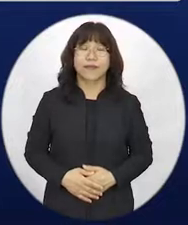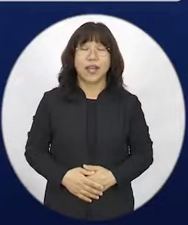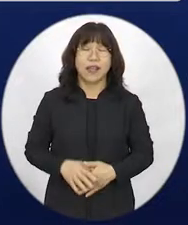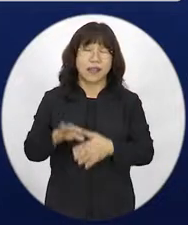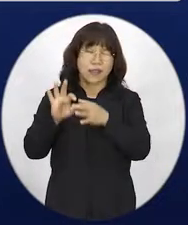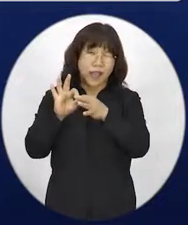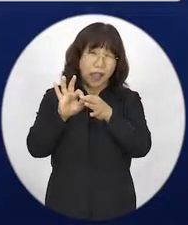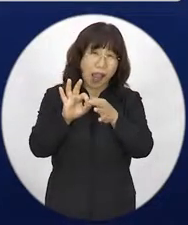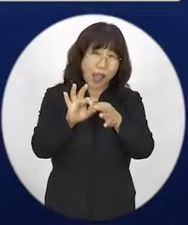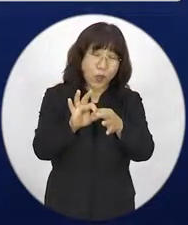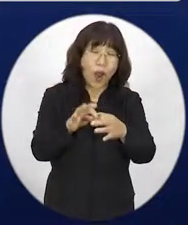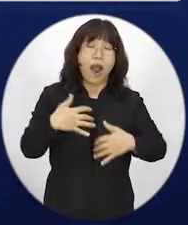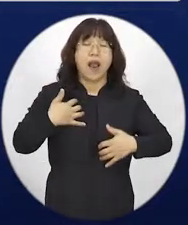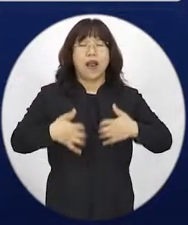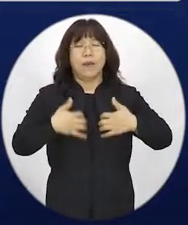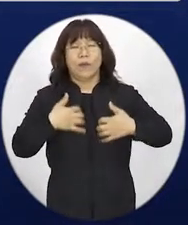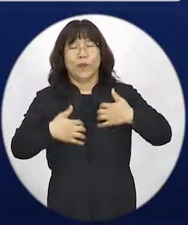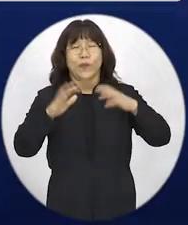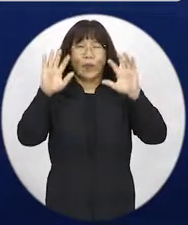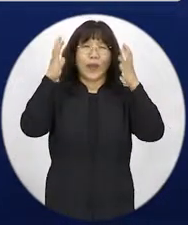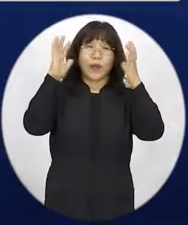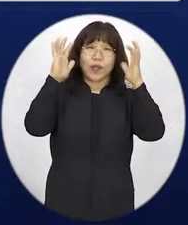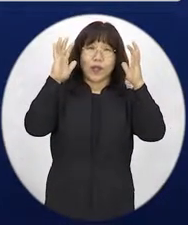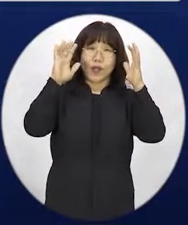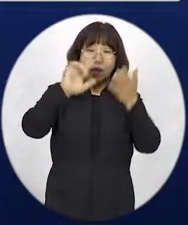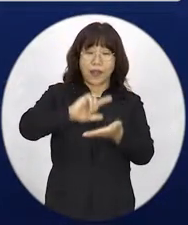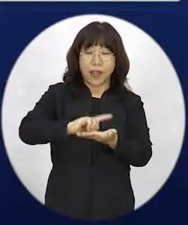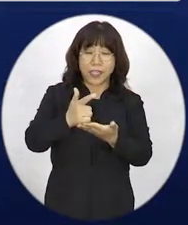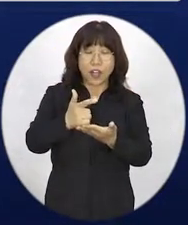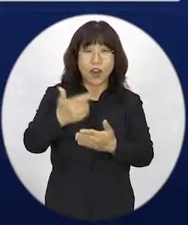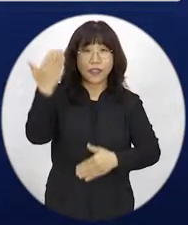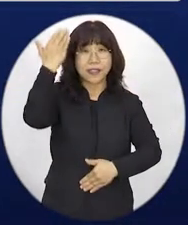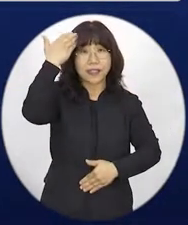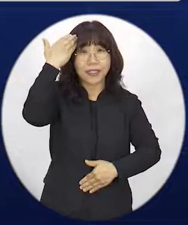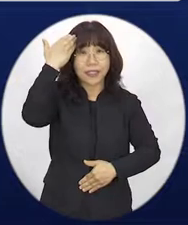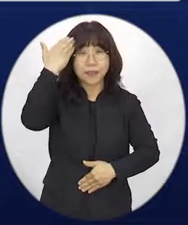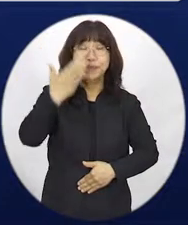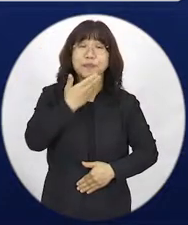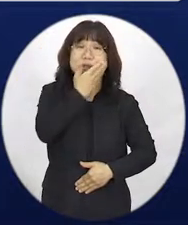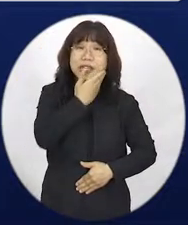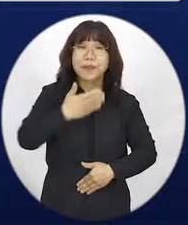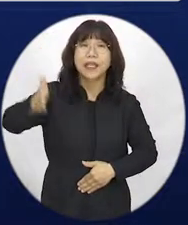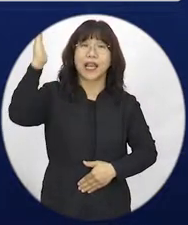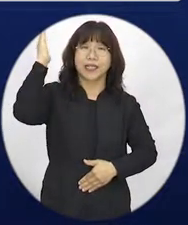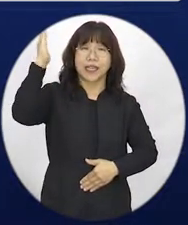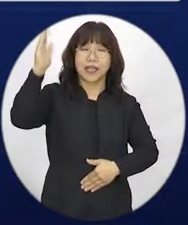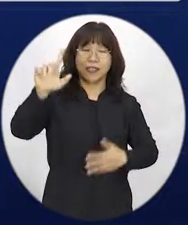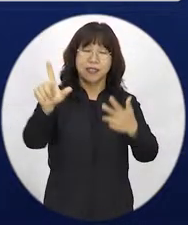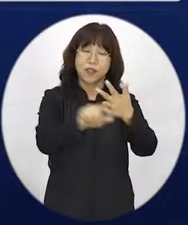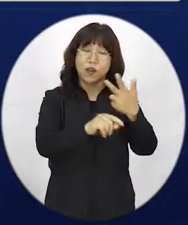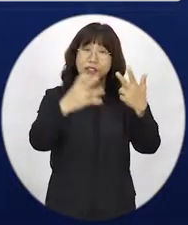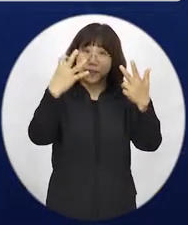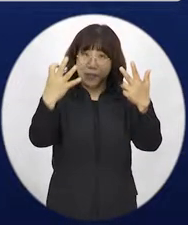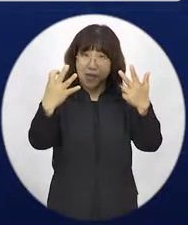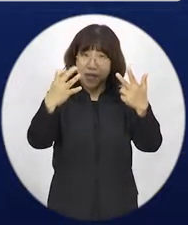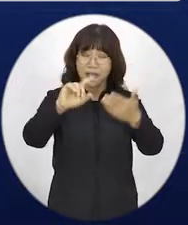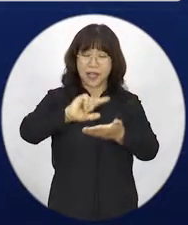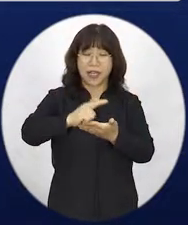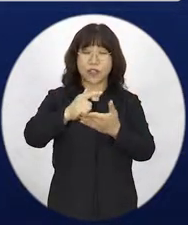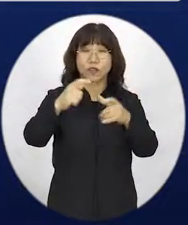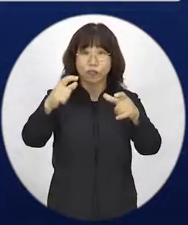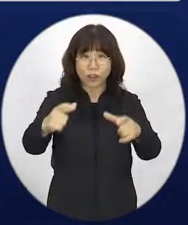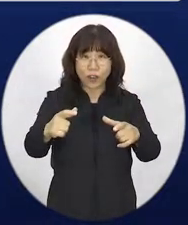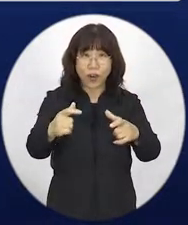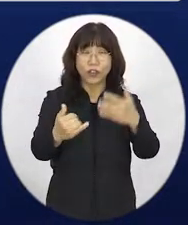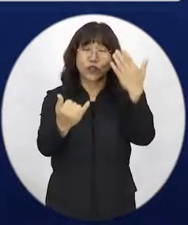회차가 거듭될수록 국민들의 많은 사랑을 받고 있는 강서 지식 비타민 강좌가 오는 7월 14일 강서구청